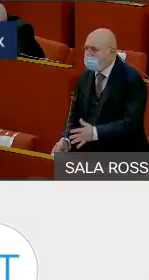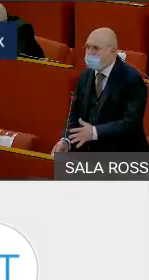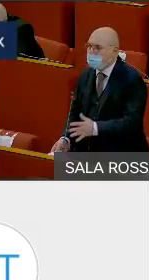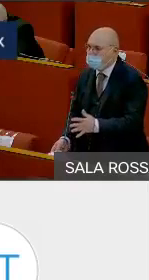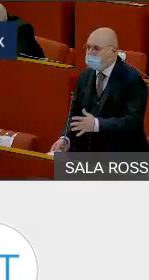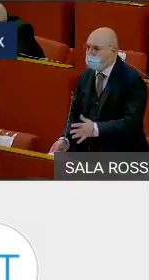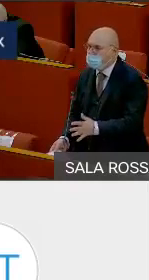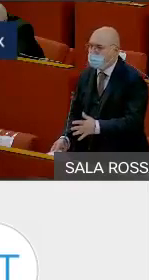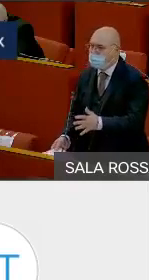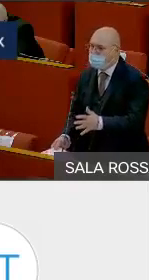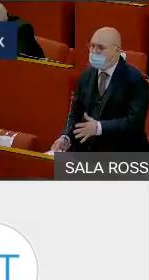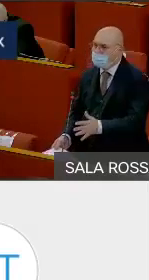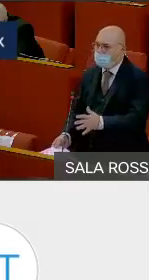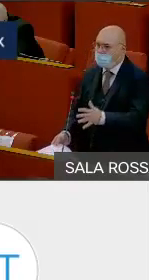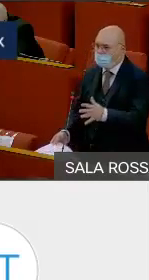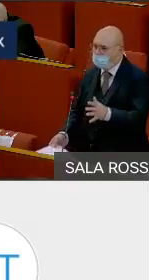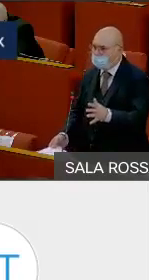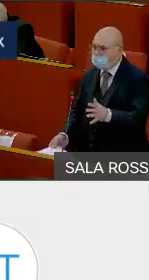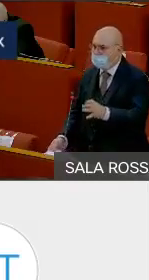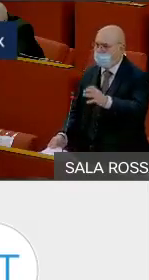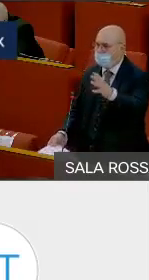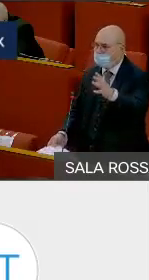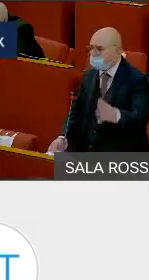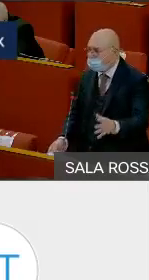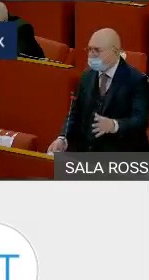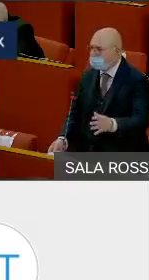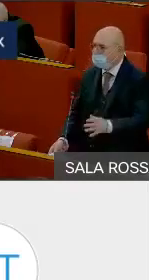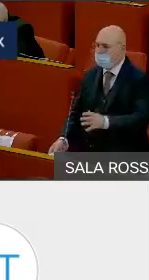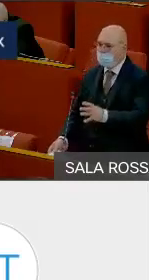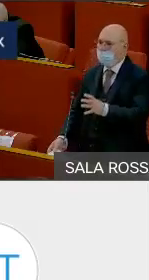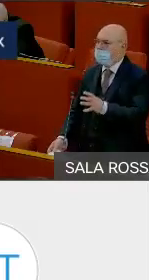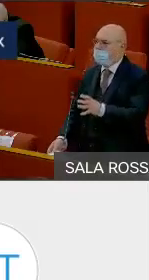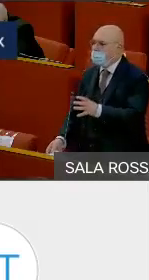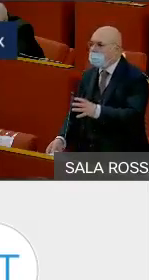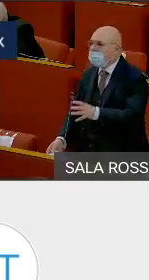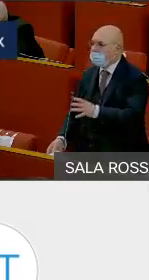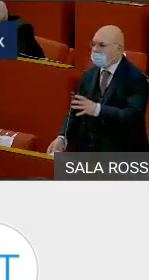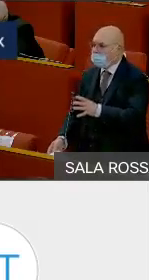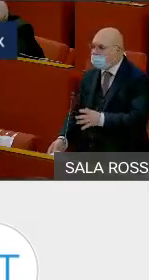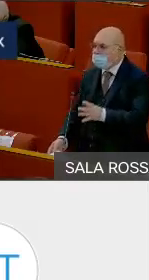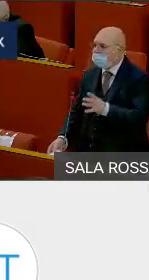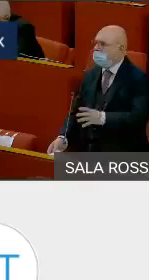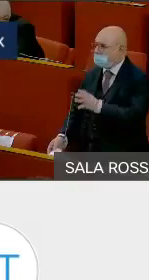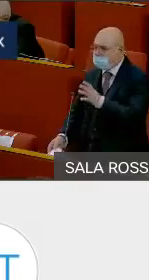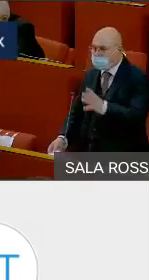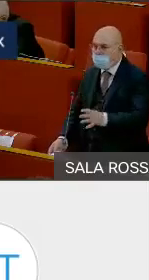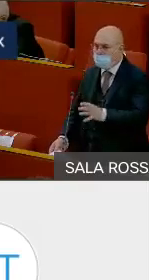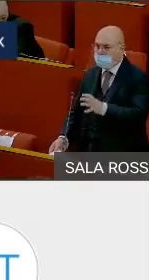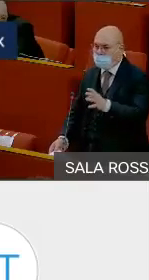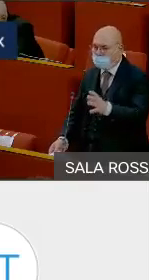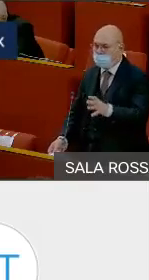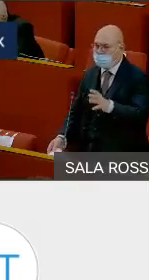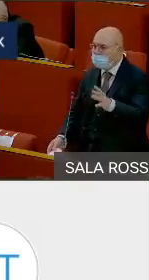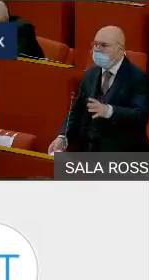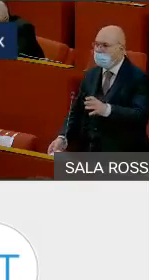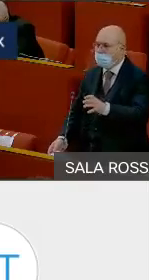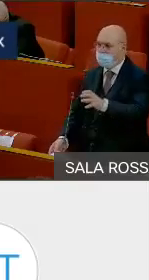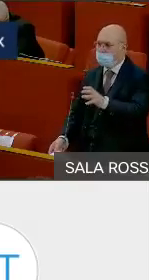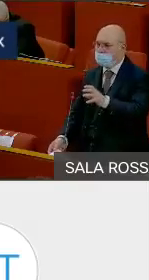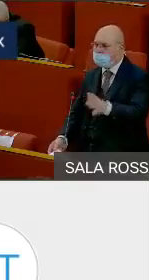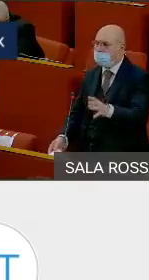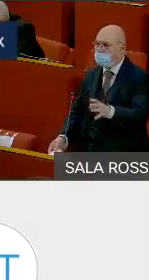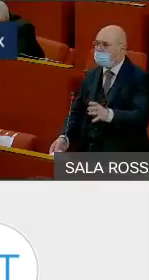rustici presenti ancora esistenti ancora non di routine che comunque costituiscono il paesaggio tipico della costa ligure